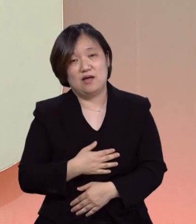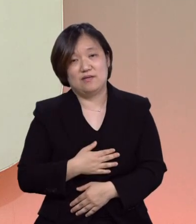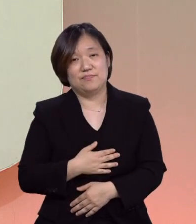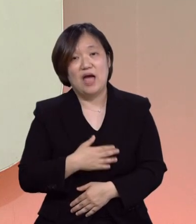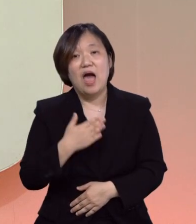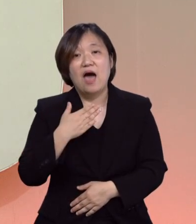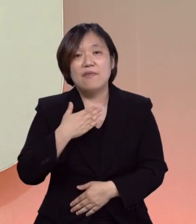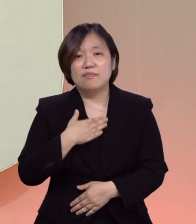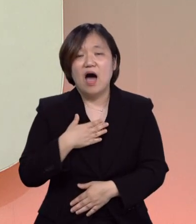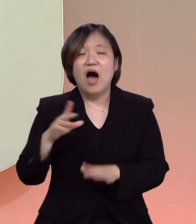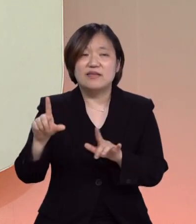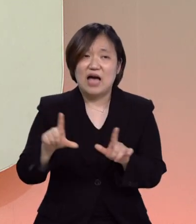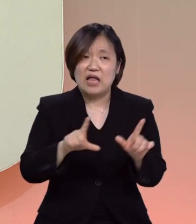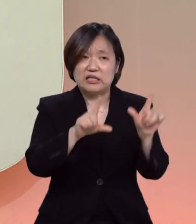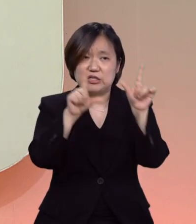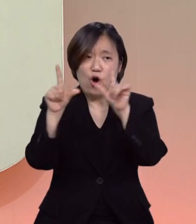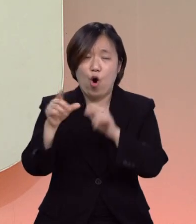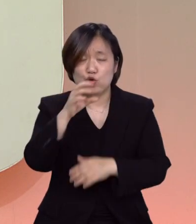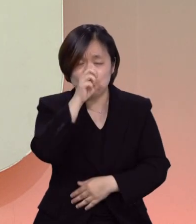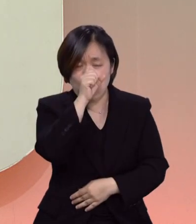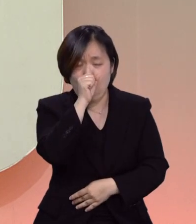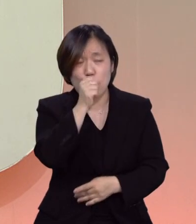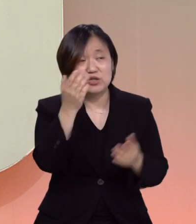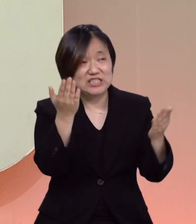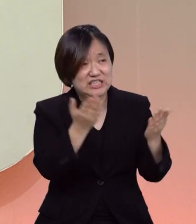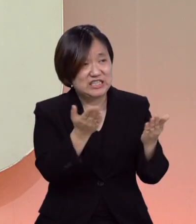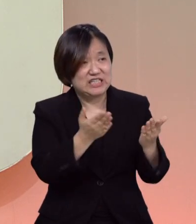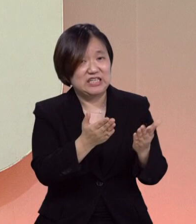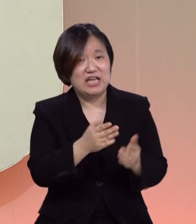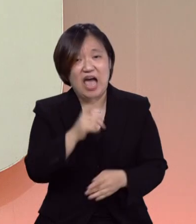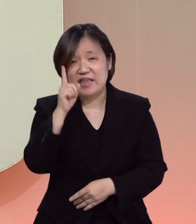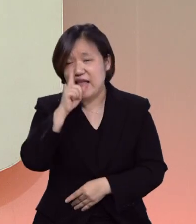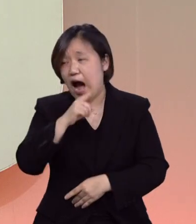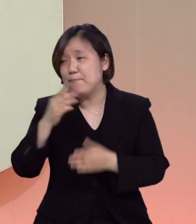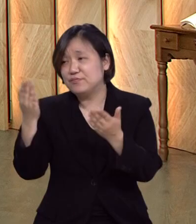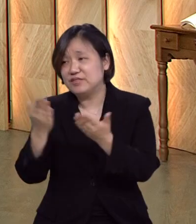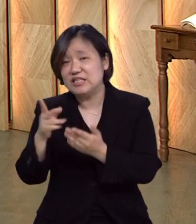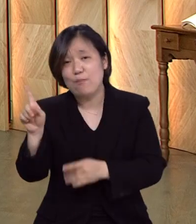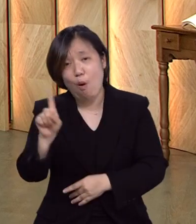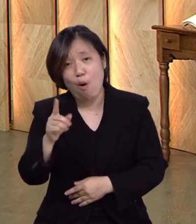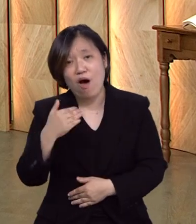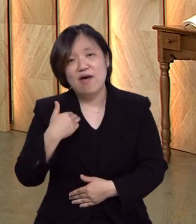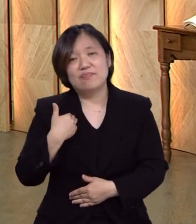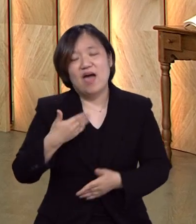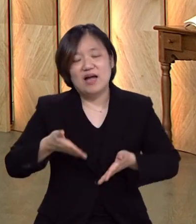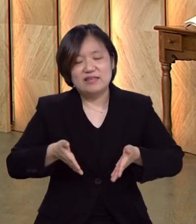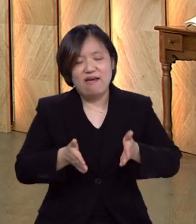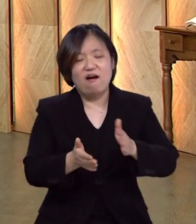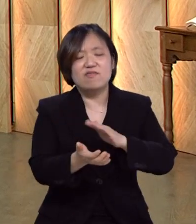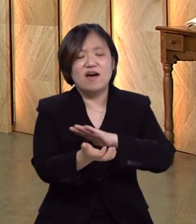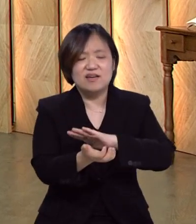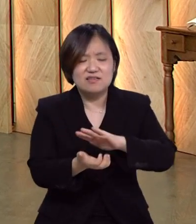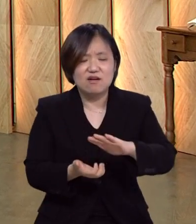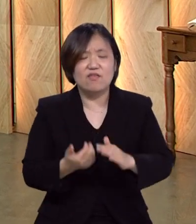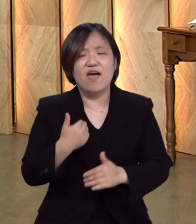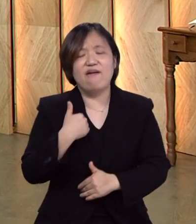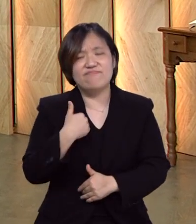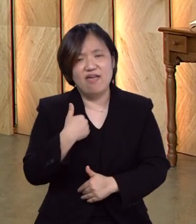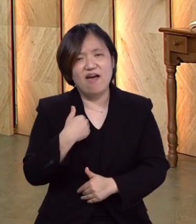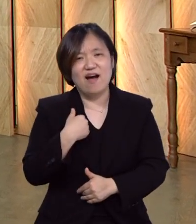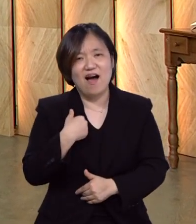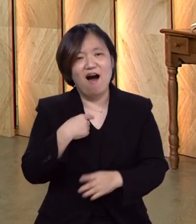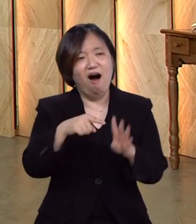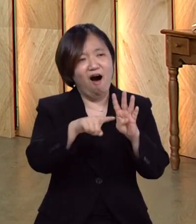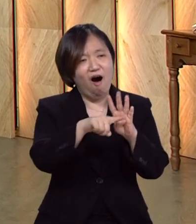좋은 일이건 나쁜 일이건 전생에 자기 눈으로 찢고 녹음해 놓은